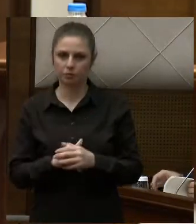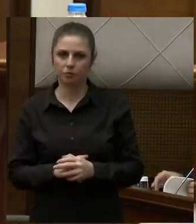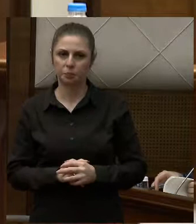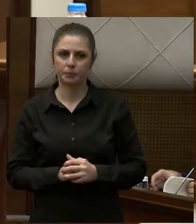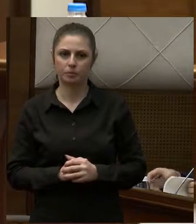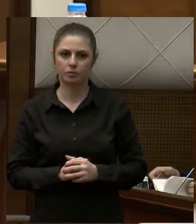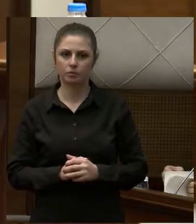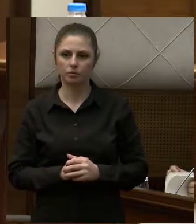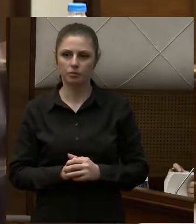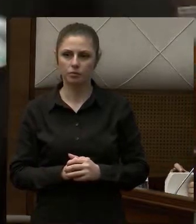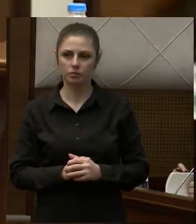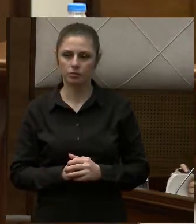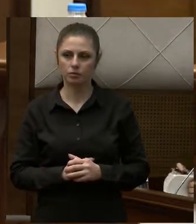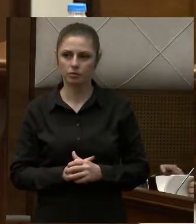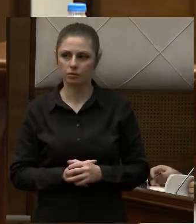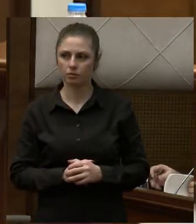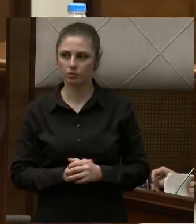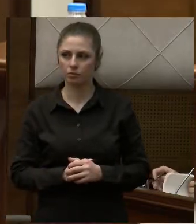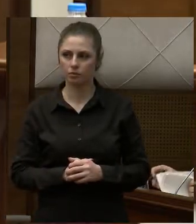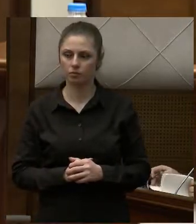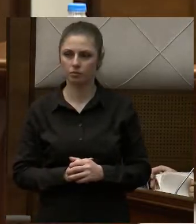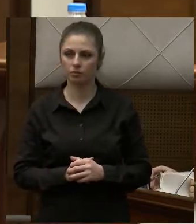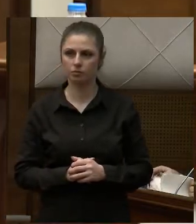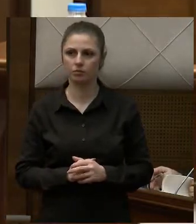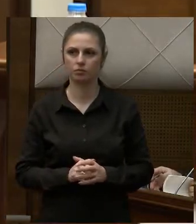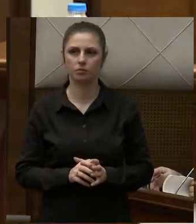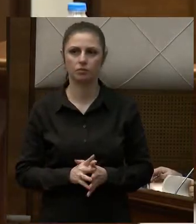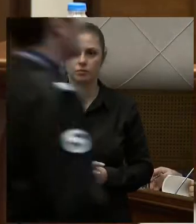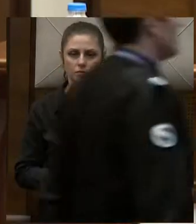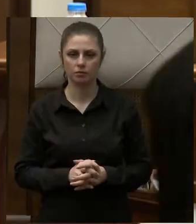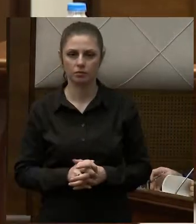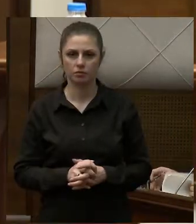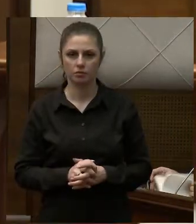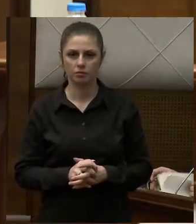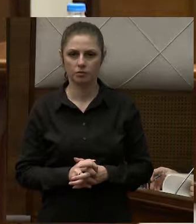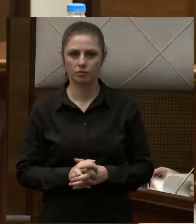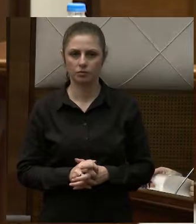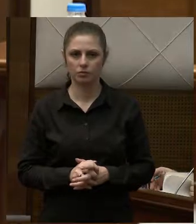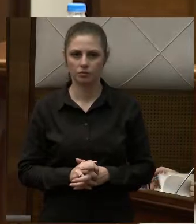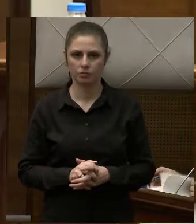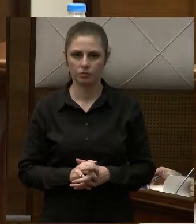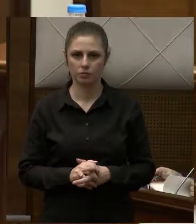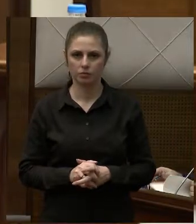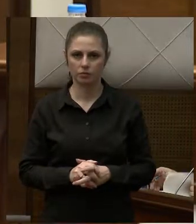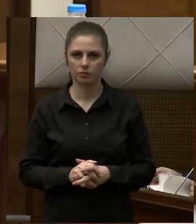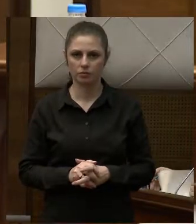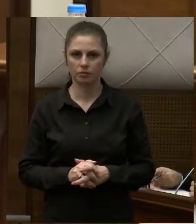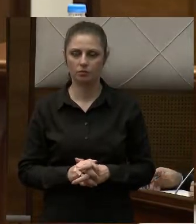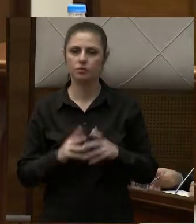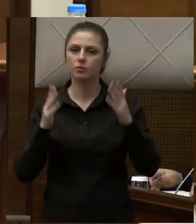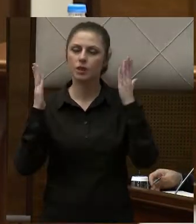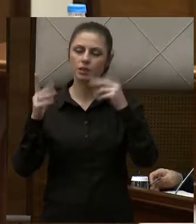onları ya. Bırak onları. Açılış olsa biz de orada oluruz. Evet. Bir de tabii inşallah